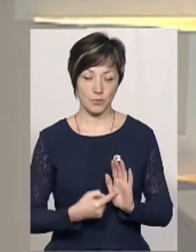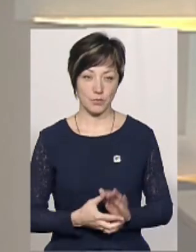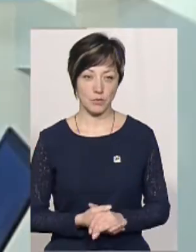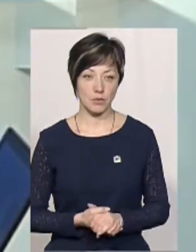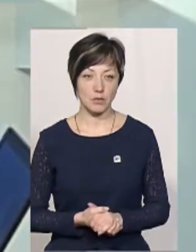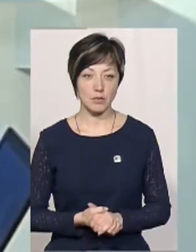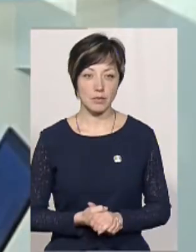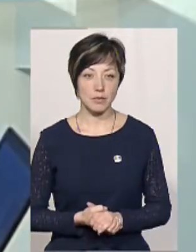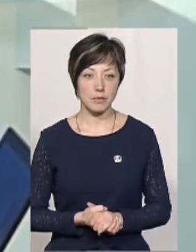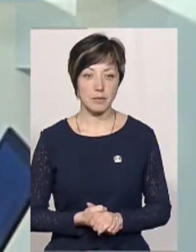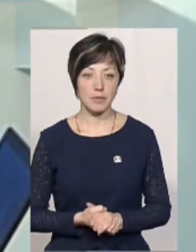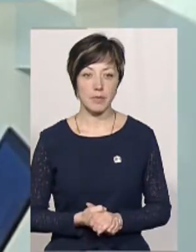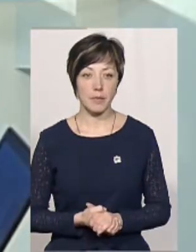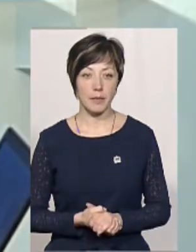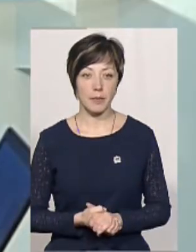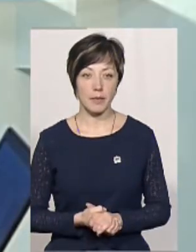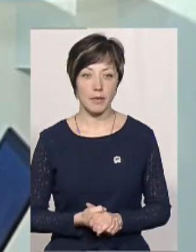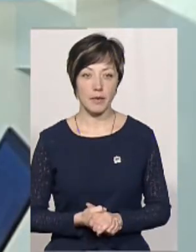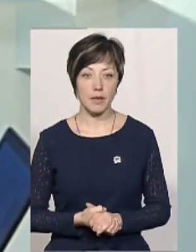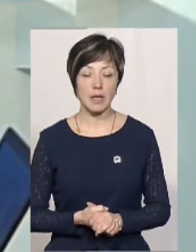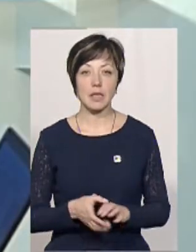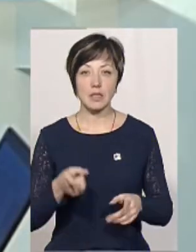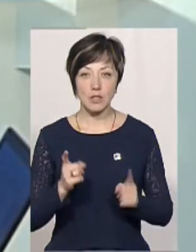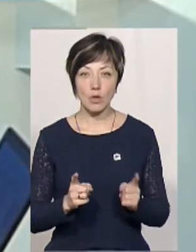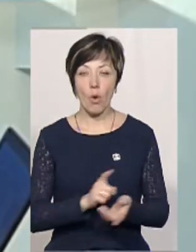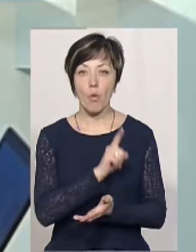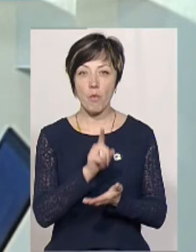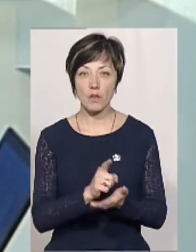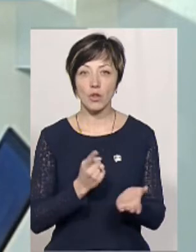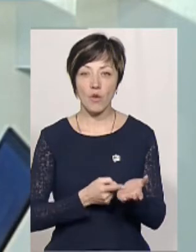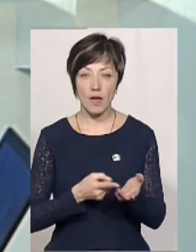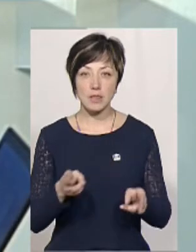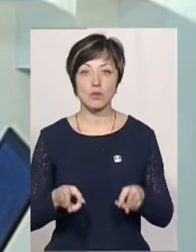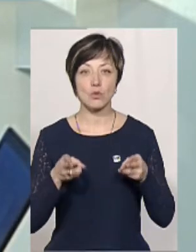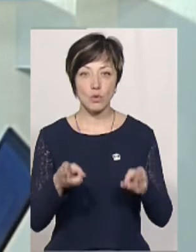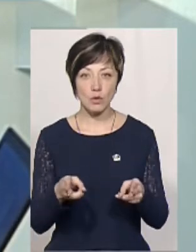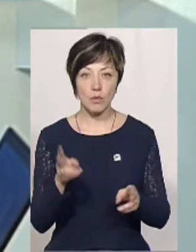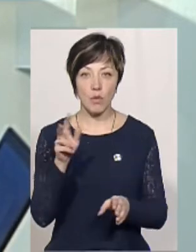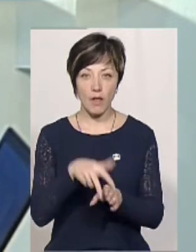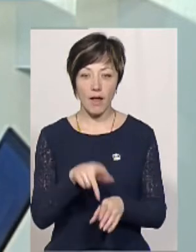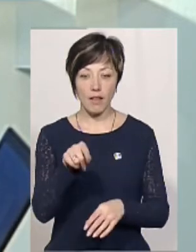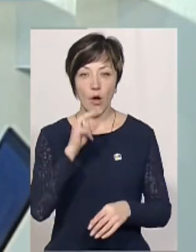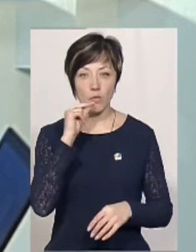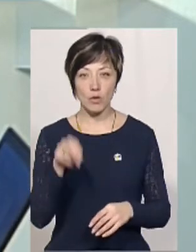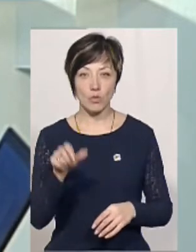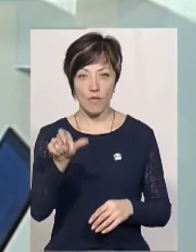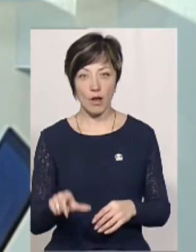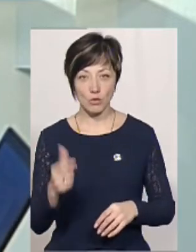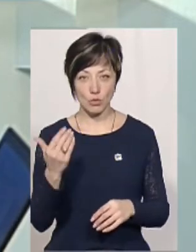злочинів за цими статтями? Дійсно, обов'язок довести злочин якраз покладається на